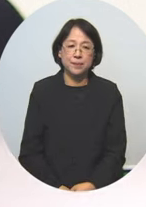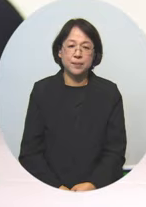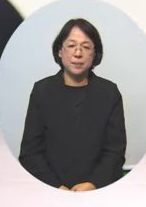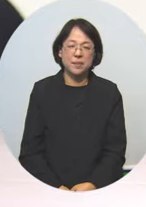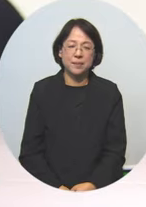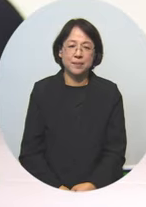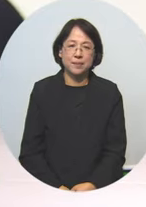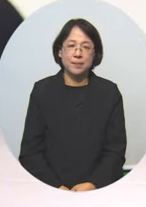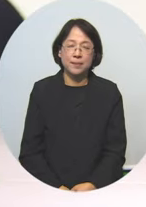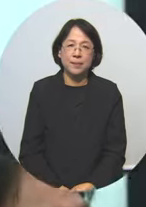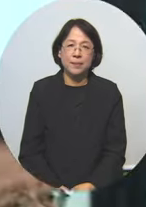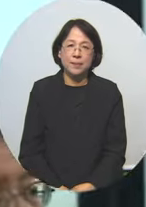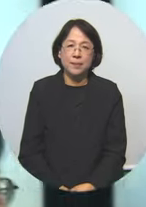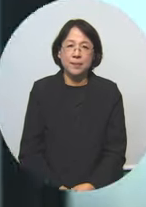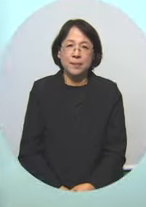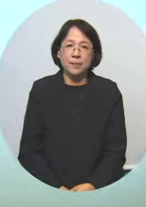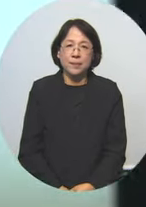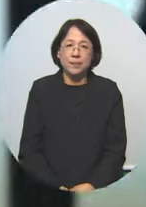보도입니다.